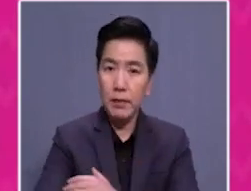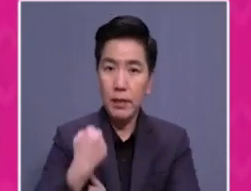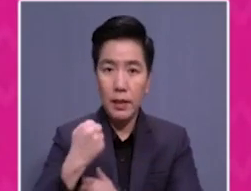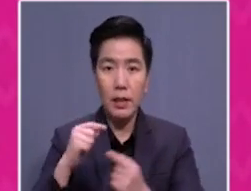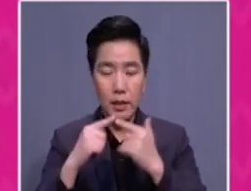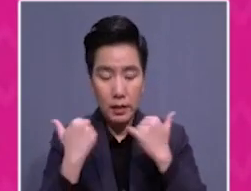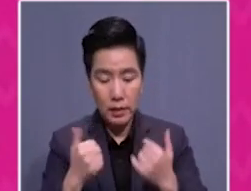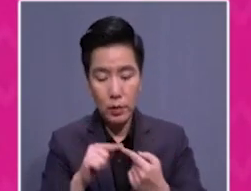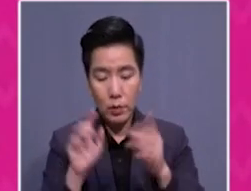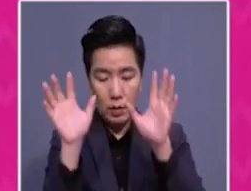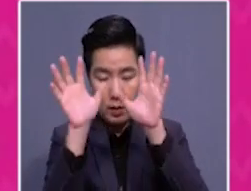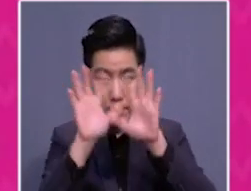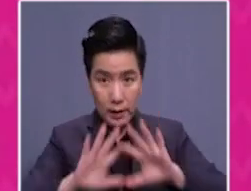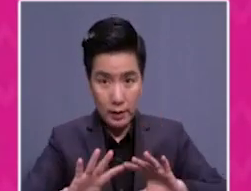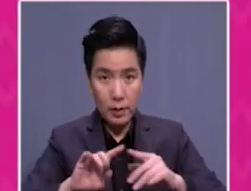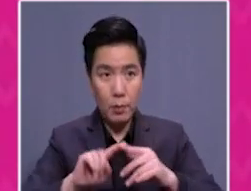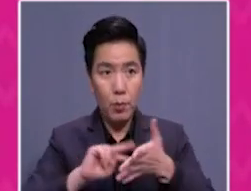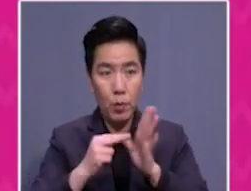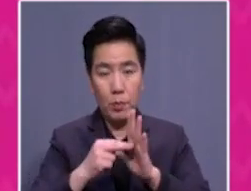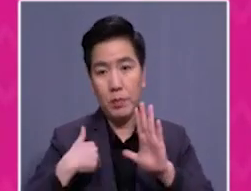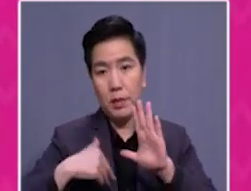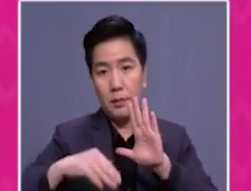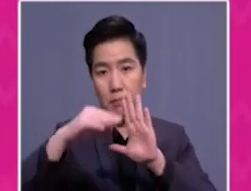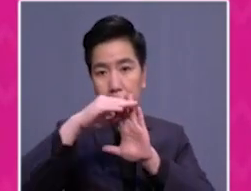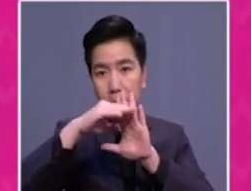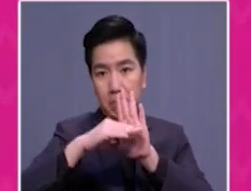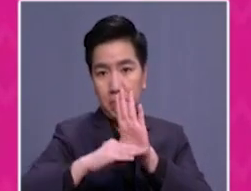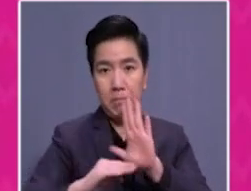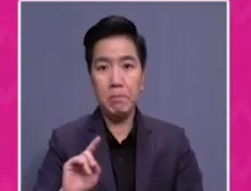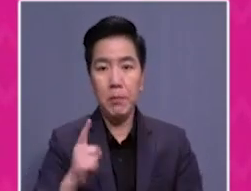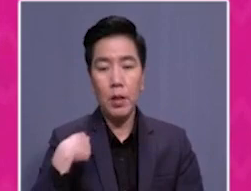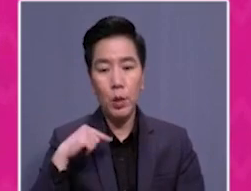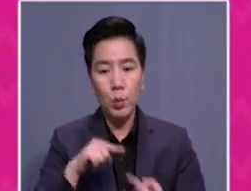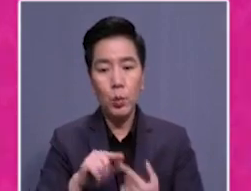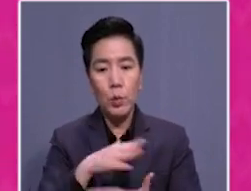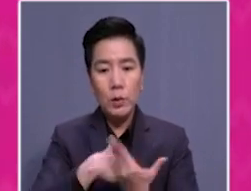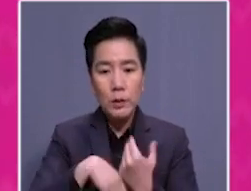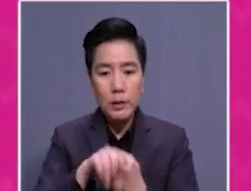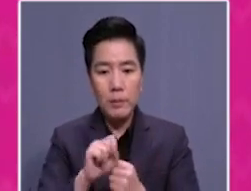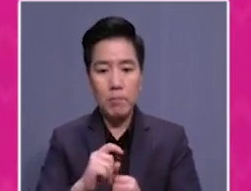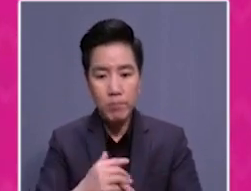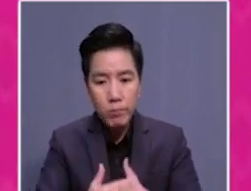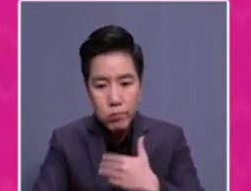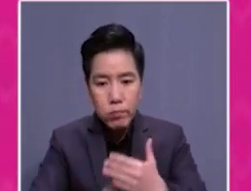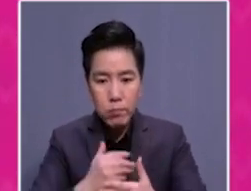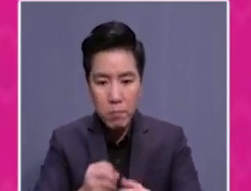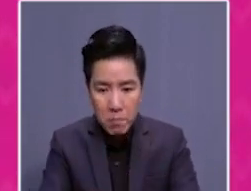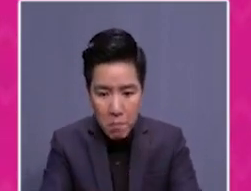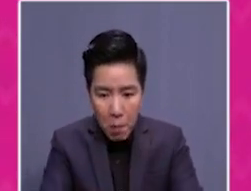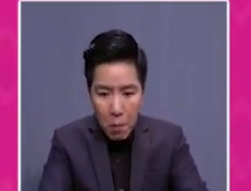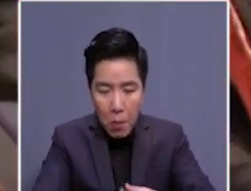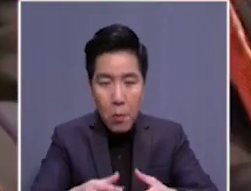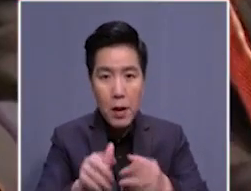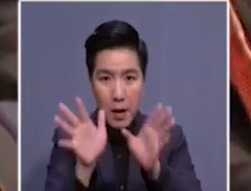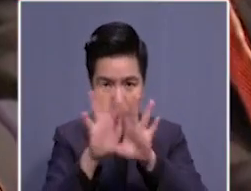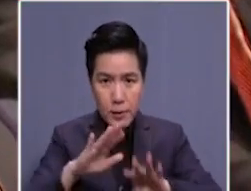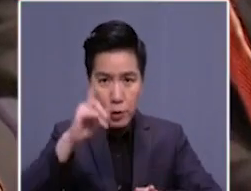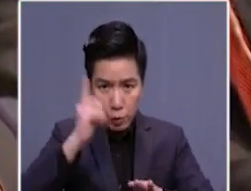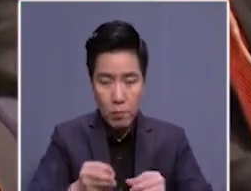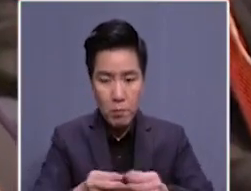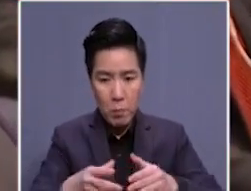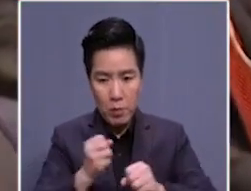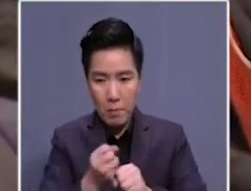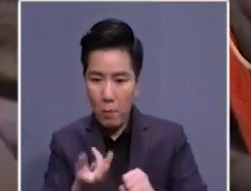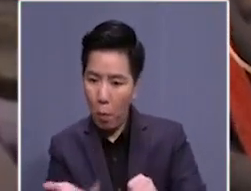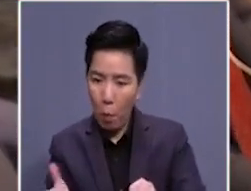ทางนี้อาเซียนจำเป็นต้องมีกระบวนทัศน์ใหม่สำหรับการเติบโตทางเศรษฐกิจที่มีพลวัตมีความยั่งยืนและครอบค